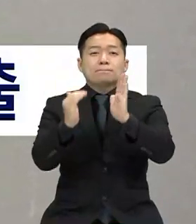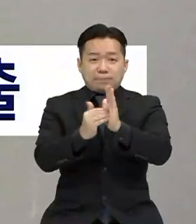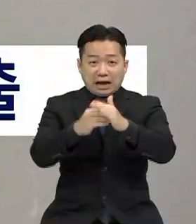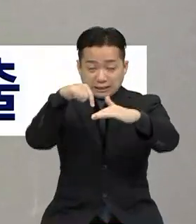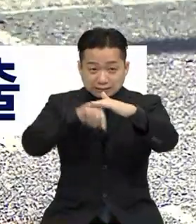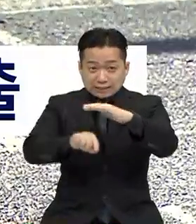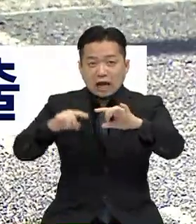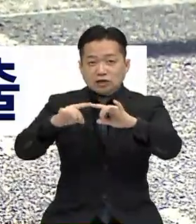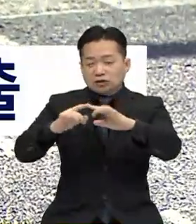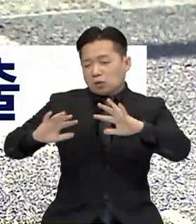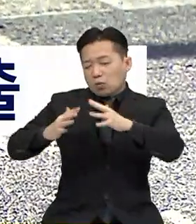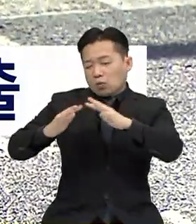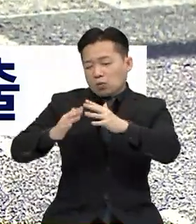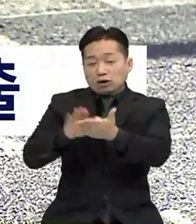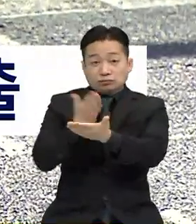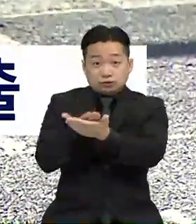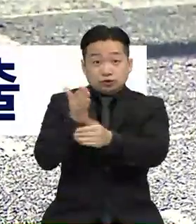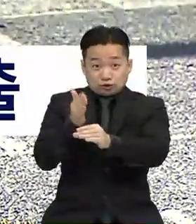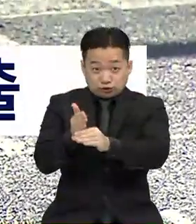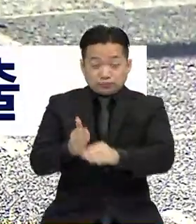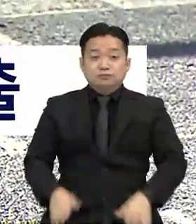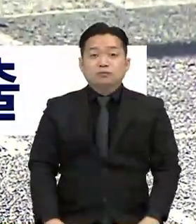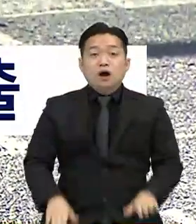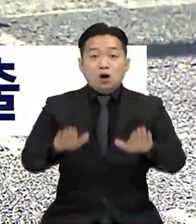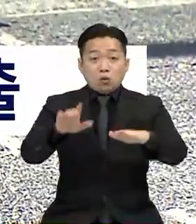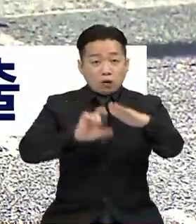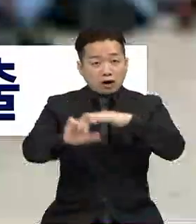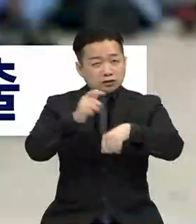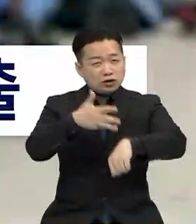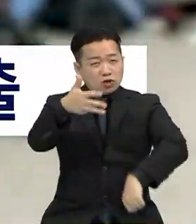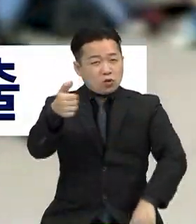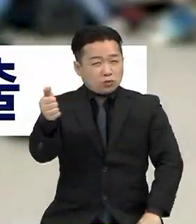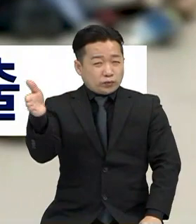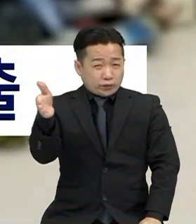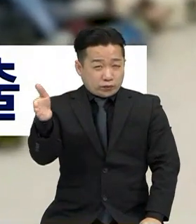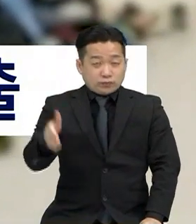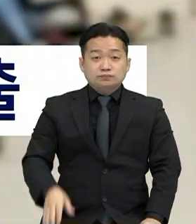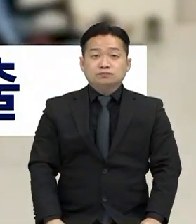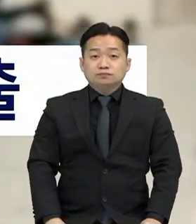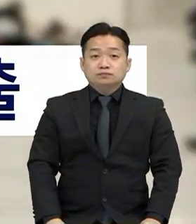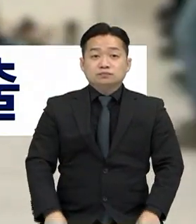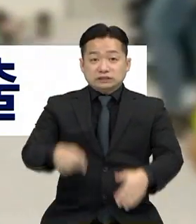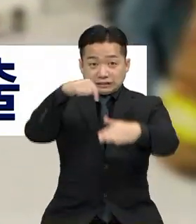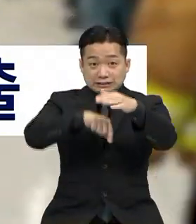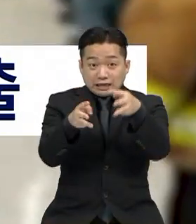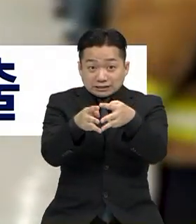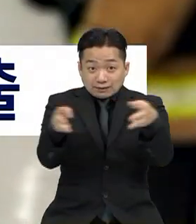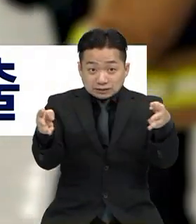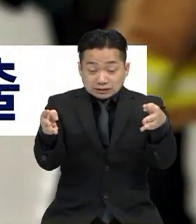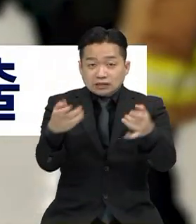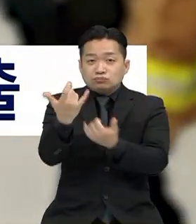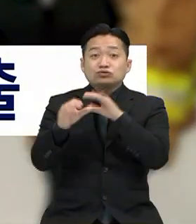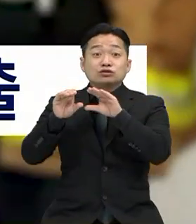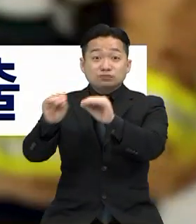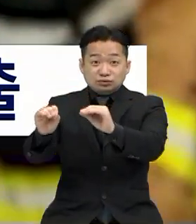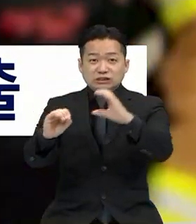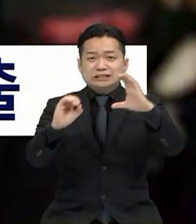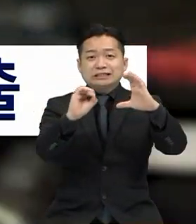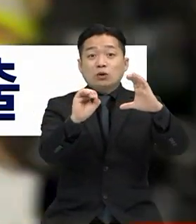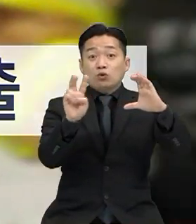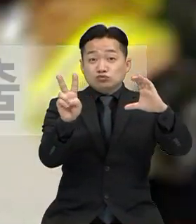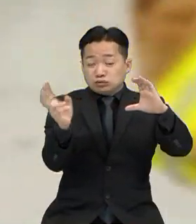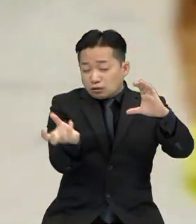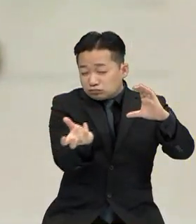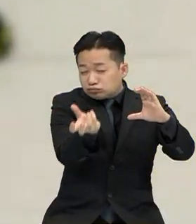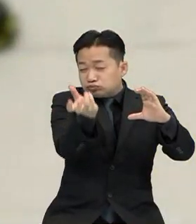지하층에서 전기 공사를 진행 중입니다. 그러던 오늘 오전 8시 50분쯤 지하 3층에서 화재 진압용 이산화탄소가 누출된